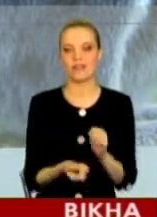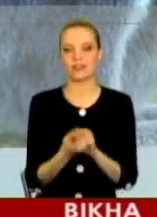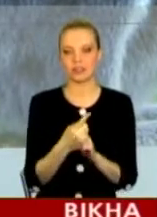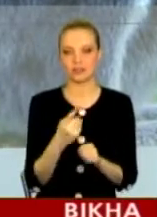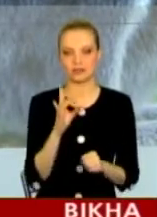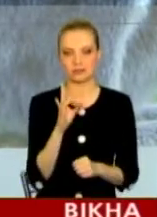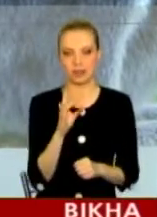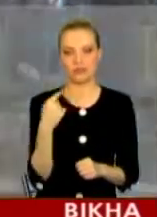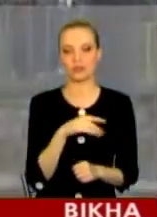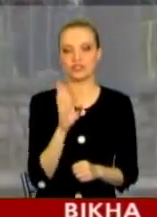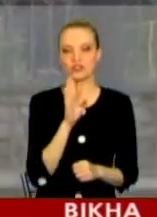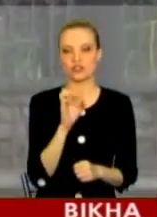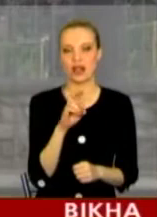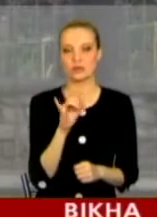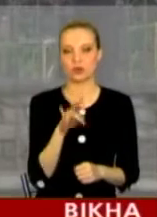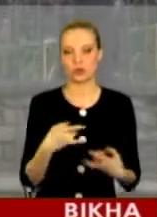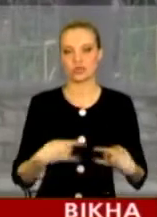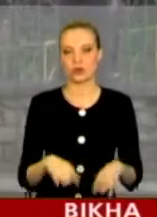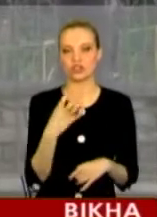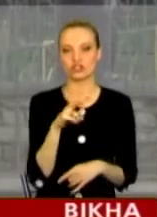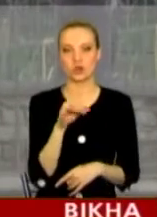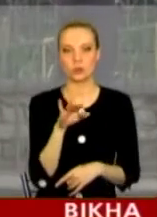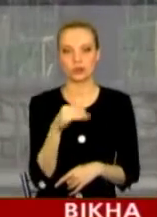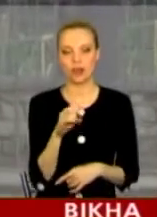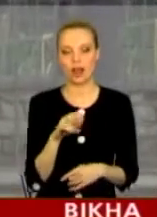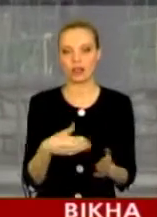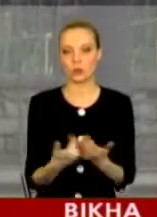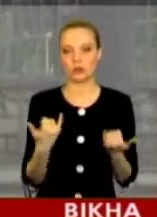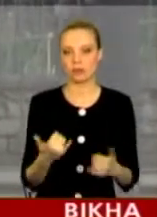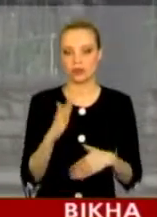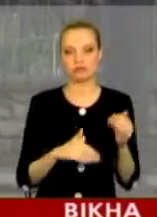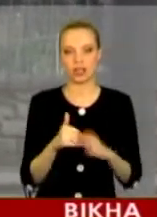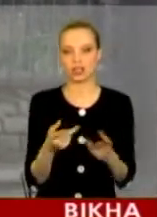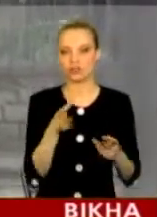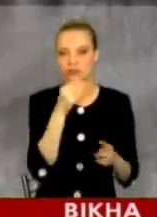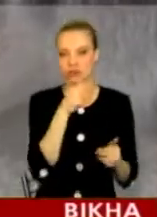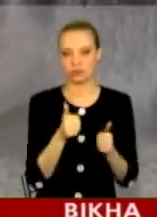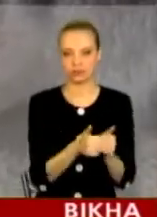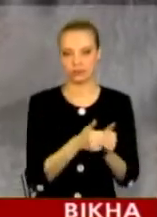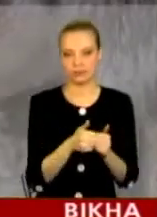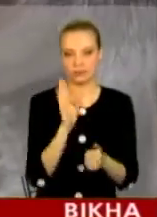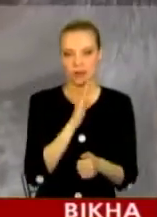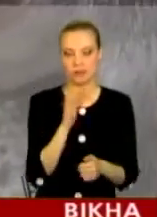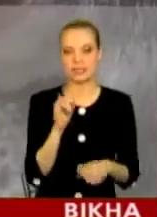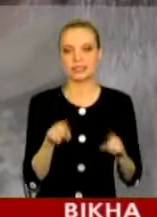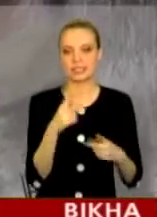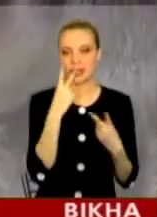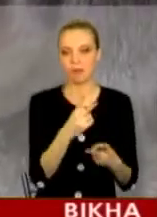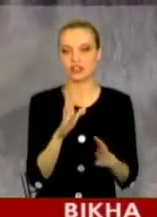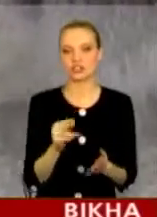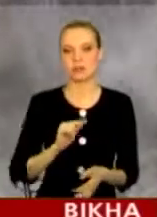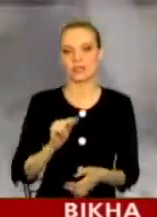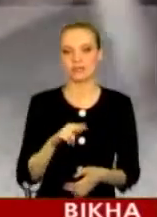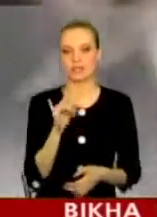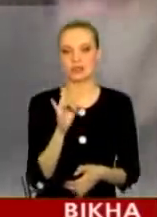виявилася білявкою. Дівчинка Альбінос народилася ще в лютому, але дотепер майже не полишала маминої сумки. Її зрідка бачили тільки